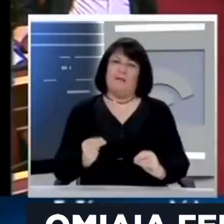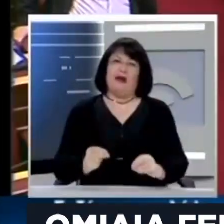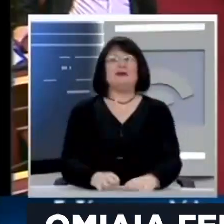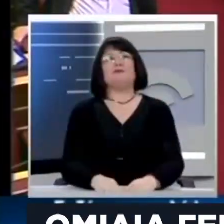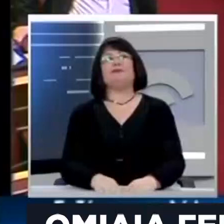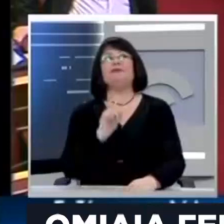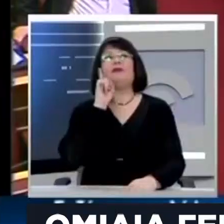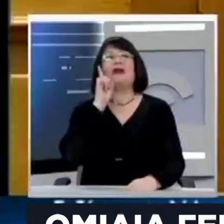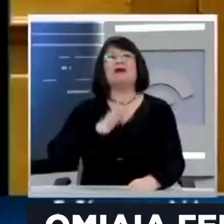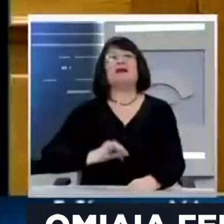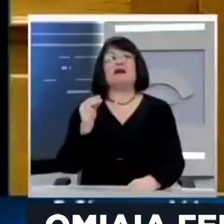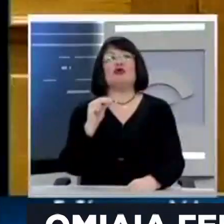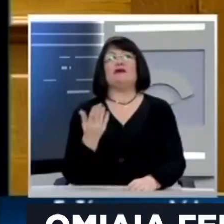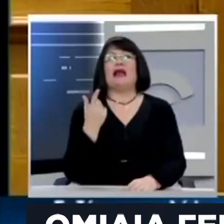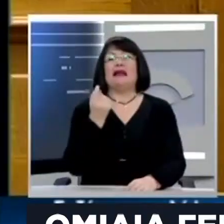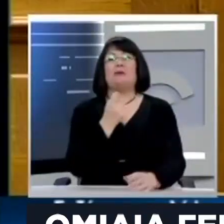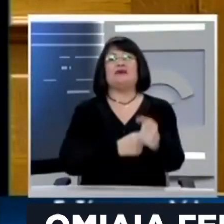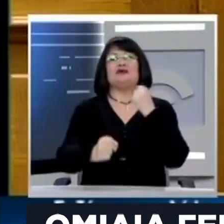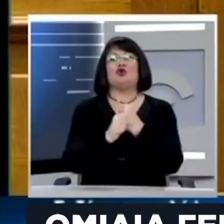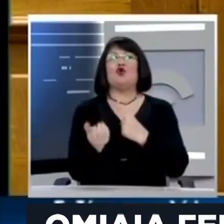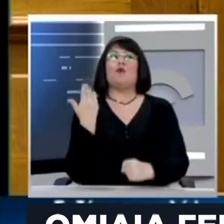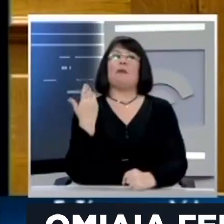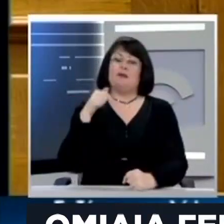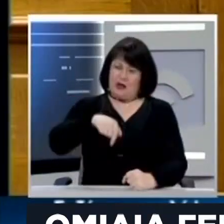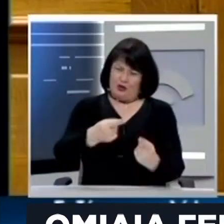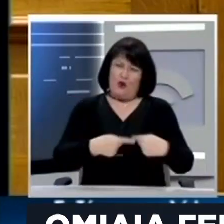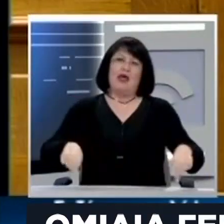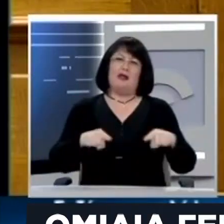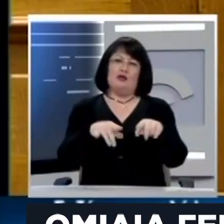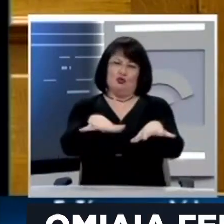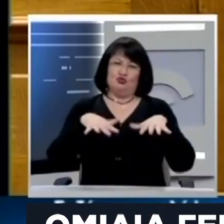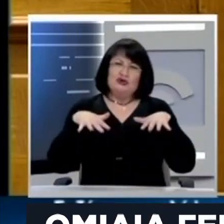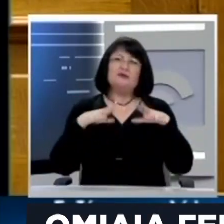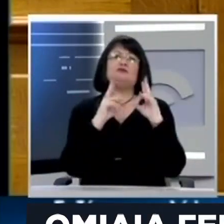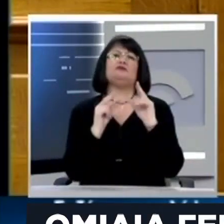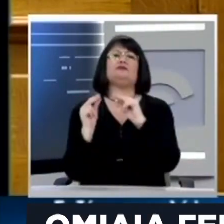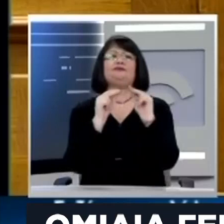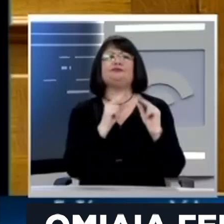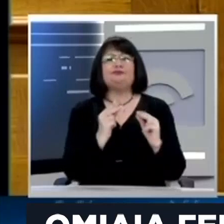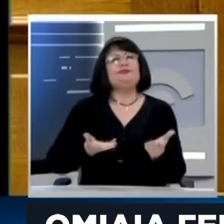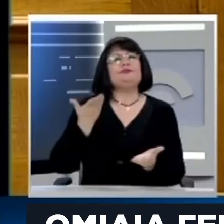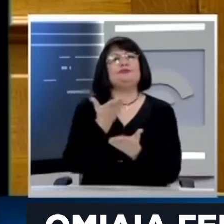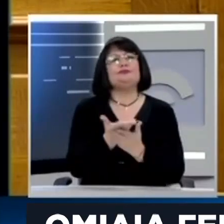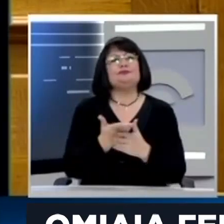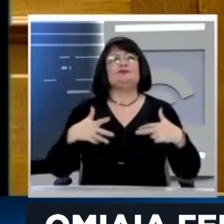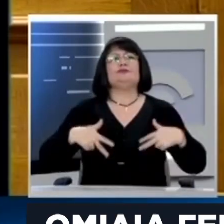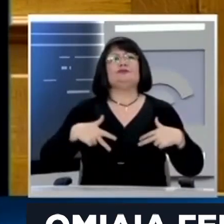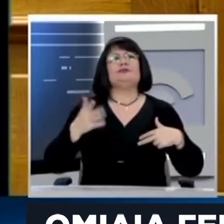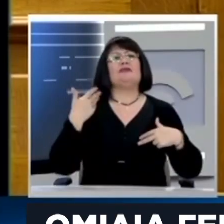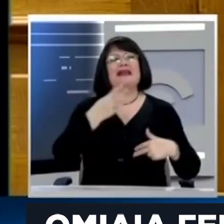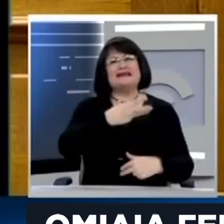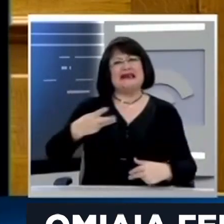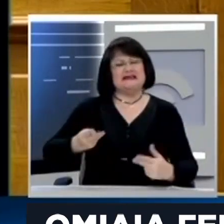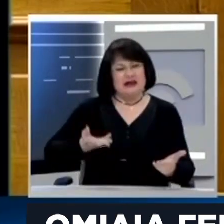Κυρίες και κύριοι βουλευτές, πριν από 1,5 χρόνο σε αυτήν εδώ την αίθουσα συζητούσαμε το αίτημα της κυβέρνησης τότε